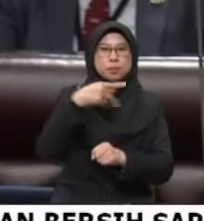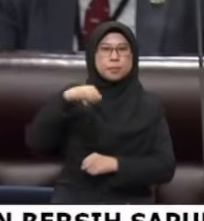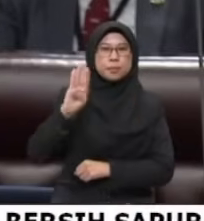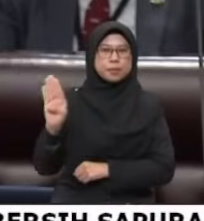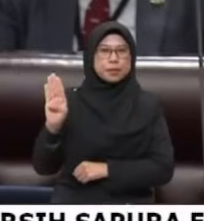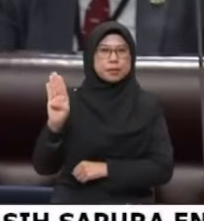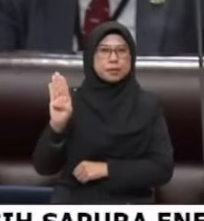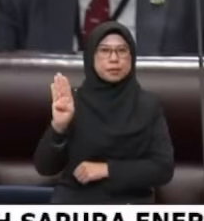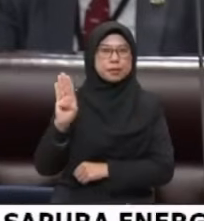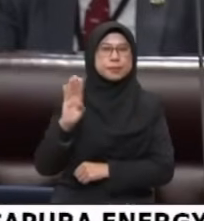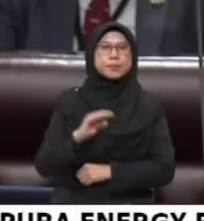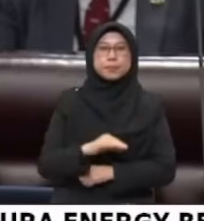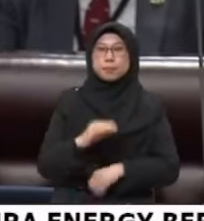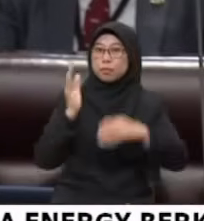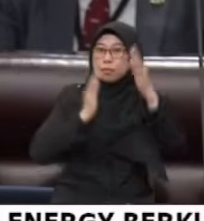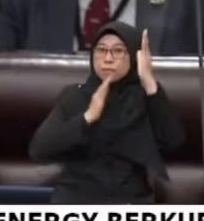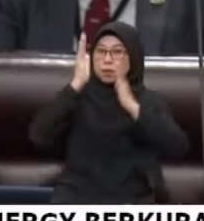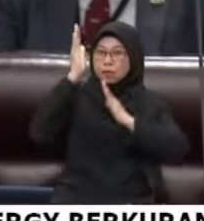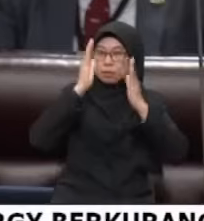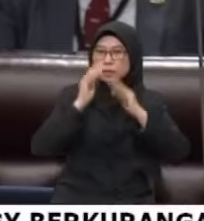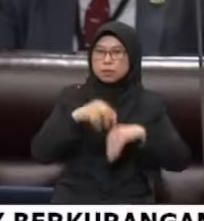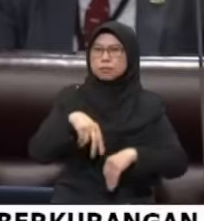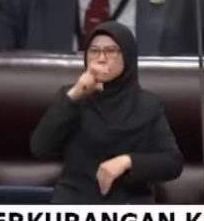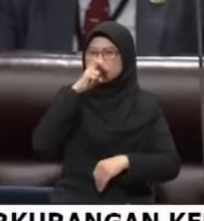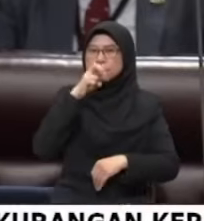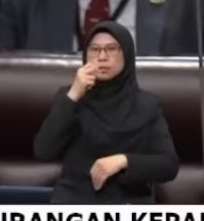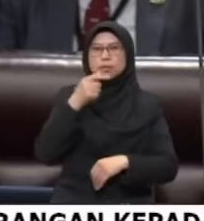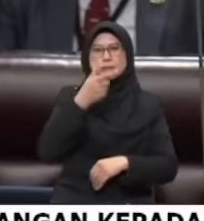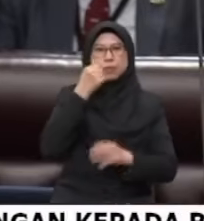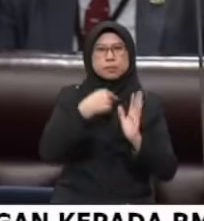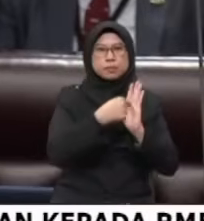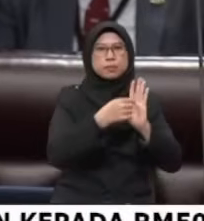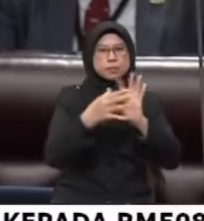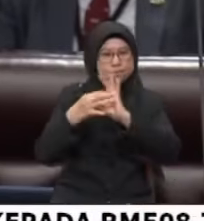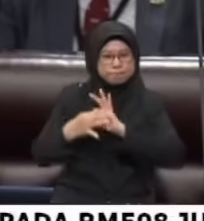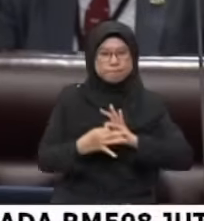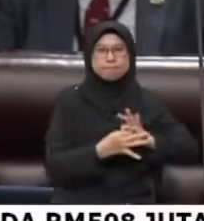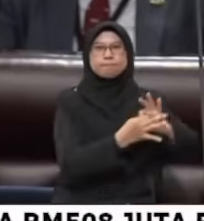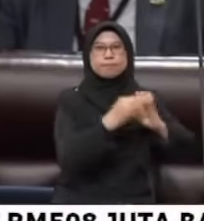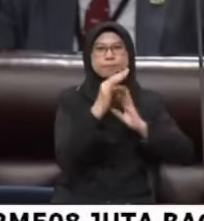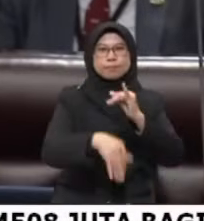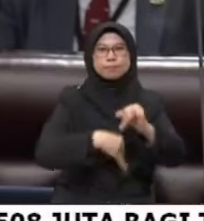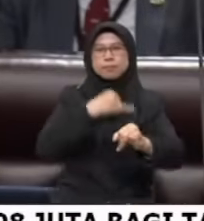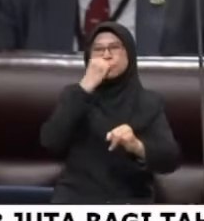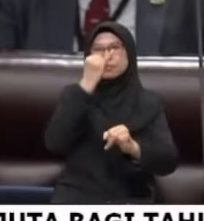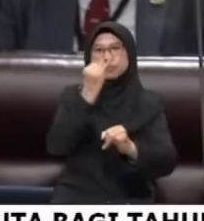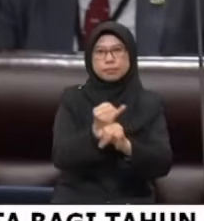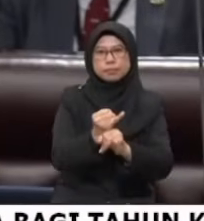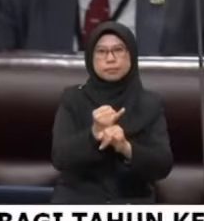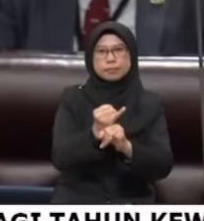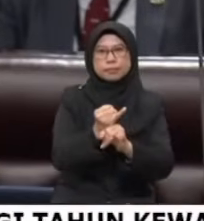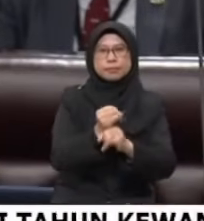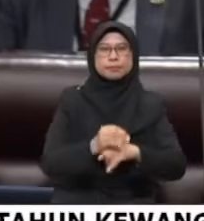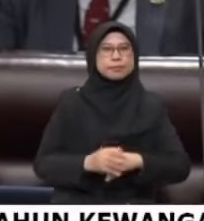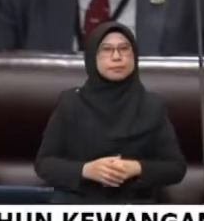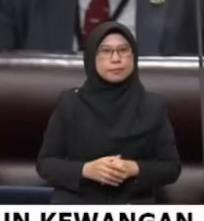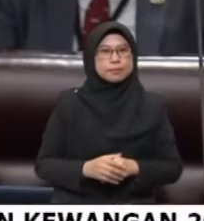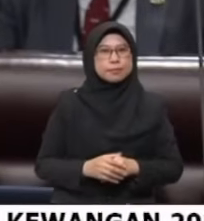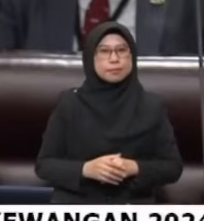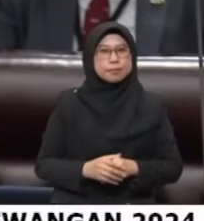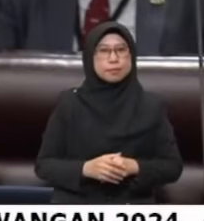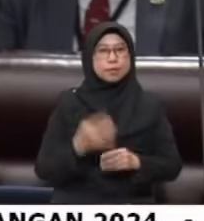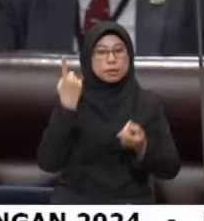pendirian Malaysia ini juga merupakan satu kesepakatan antarabangsa ataupun dengan izin International konsensus